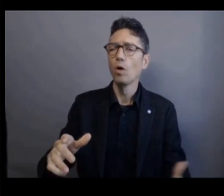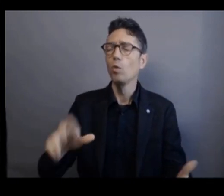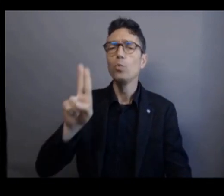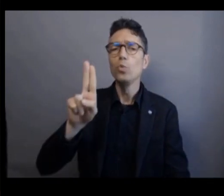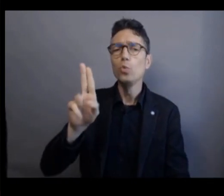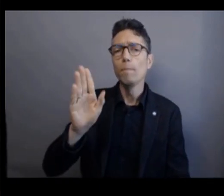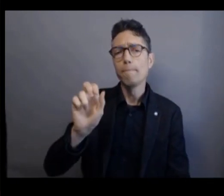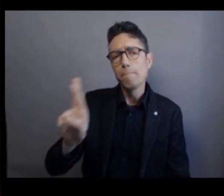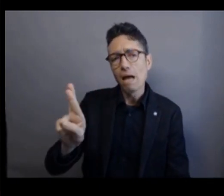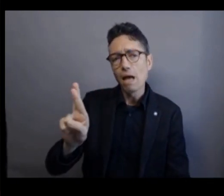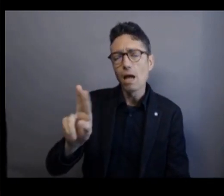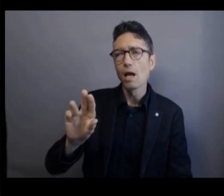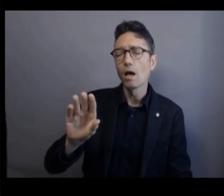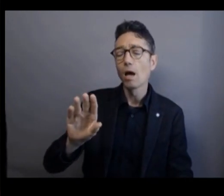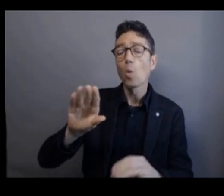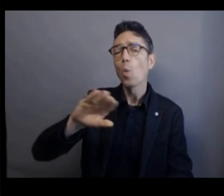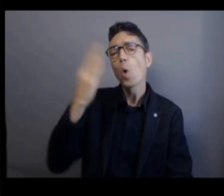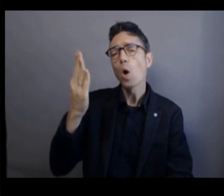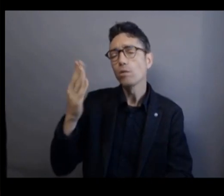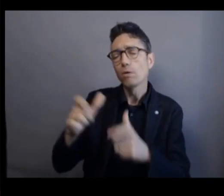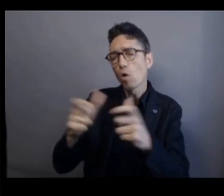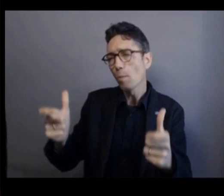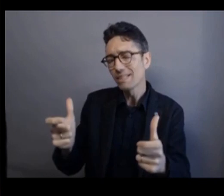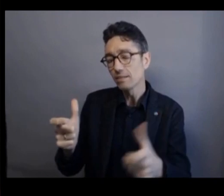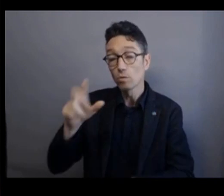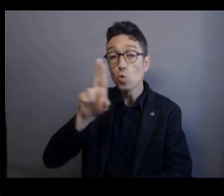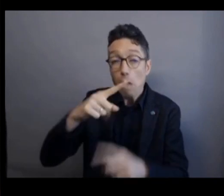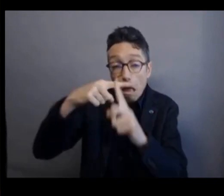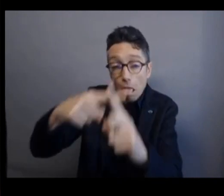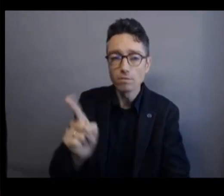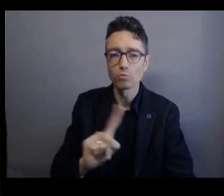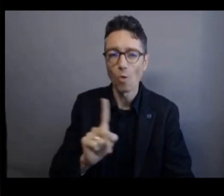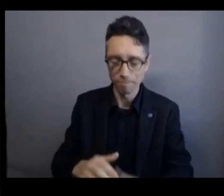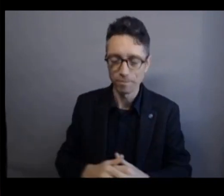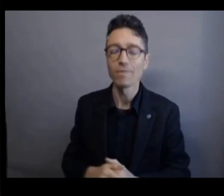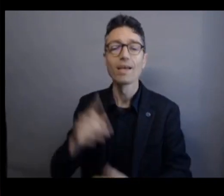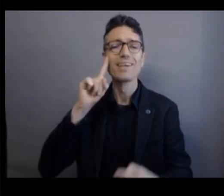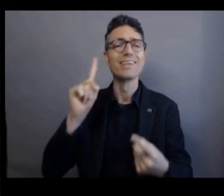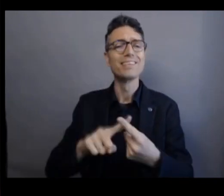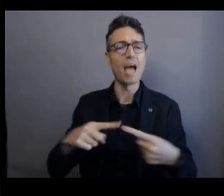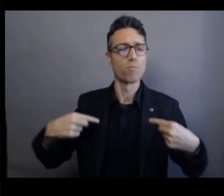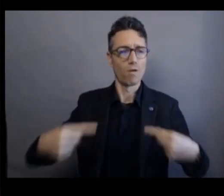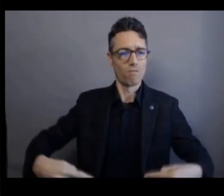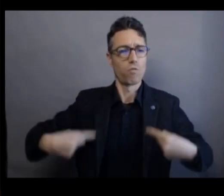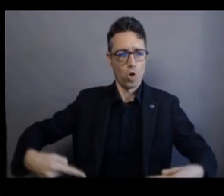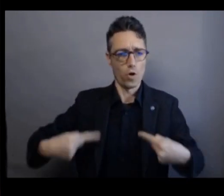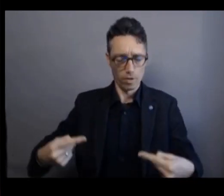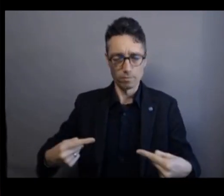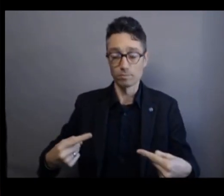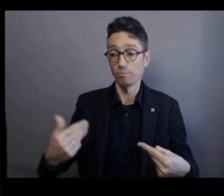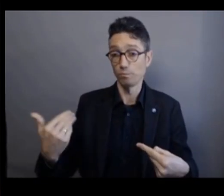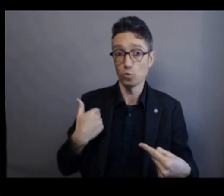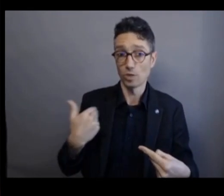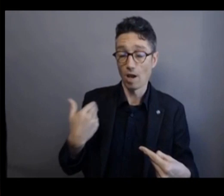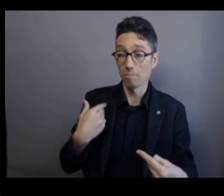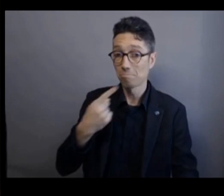n'était pas forcément pour Uber cette question, mais au niveau des fauteuils roulants, on sait qu'on a eu le cas, tout à l'heure, on l'a cité avec les chiens, justement, les